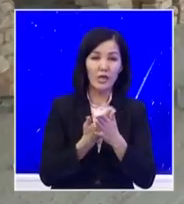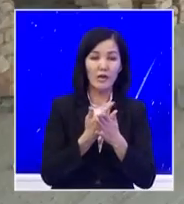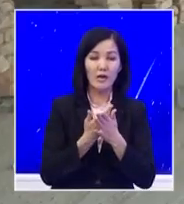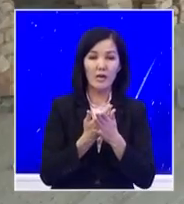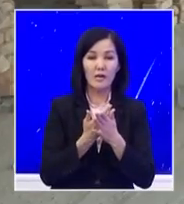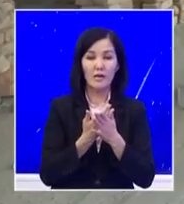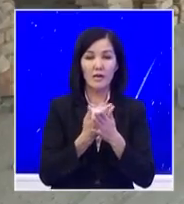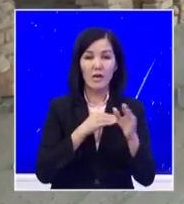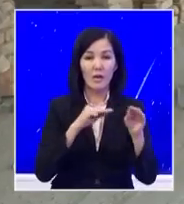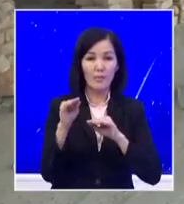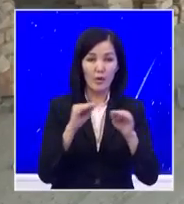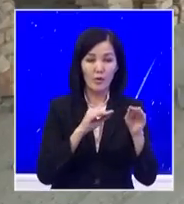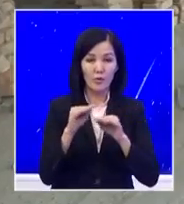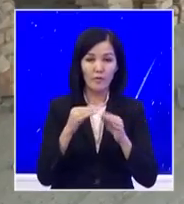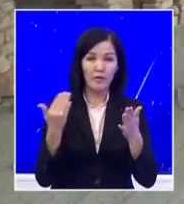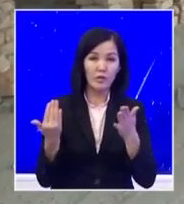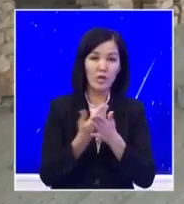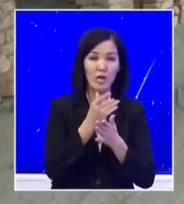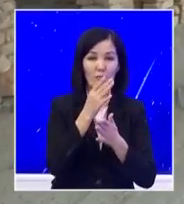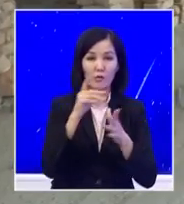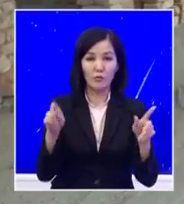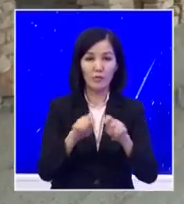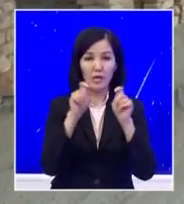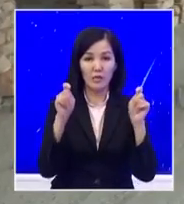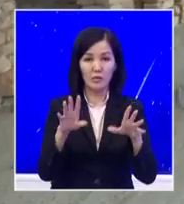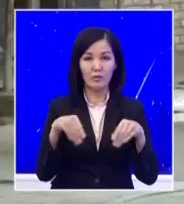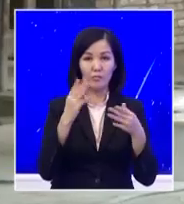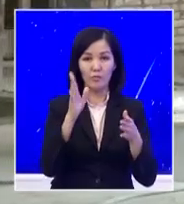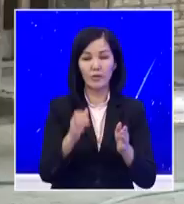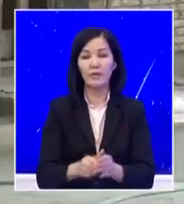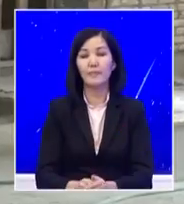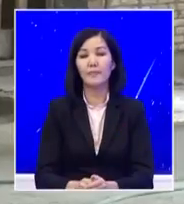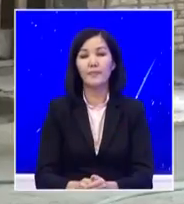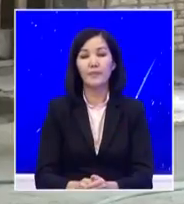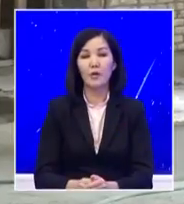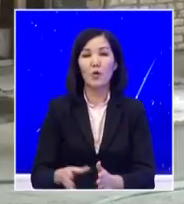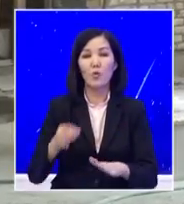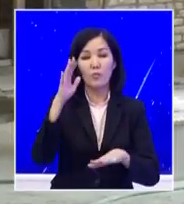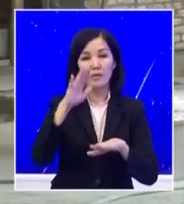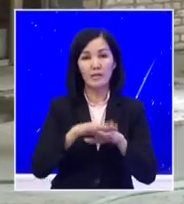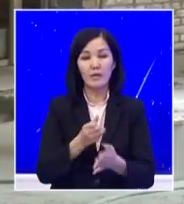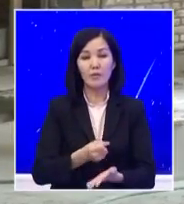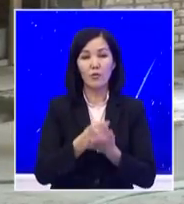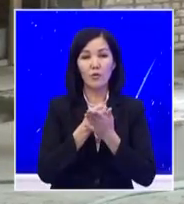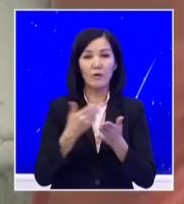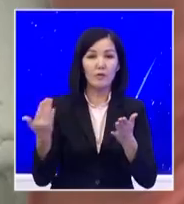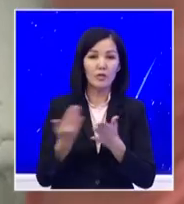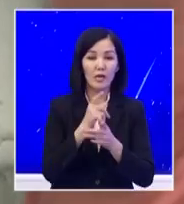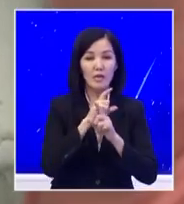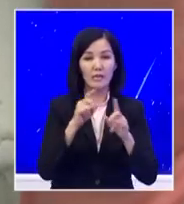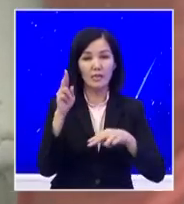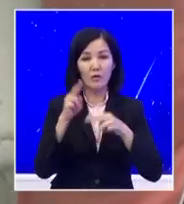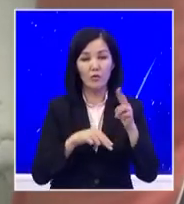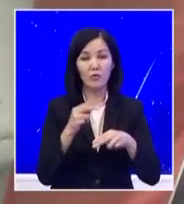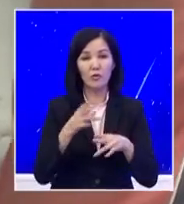сай жасақталып, жаңа маусымда пайдалануға берілмек. Өңір басшысы Амандық Баталовтың қолдауымен жаңа нысан